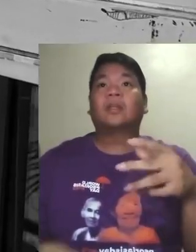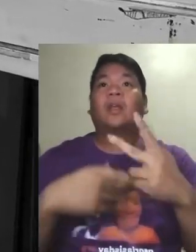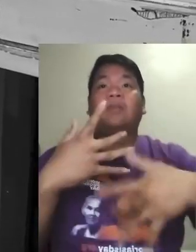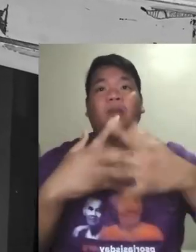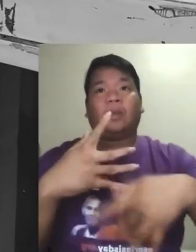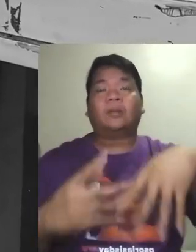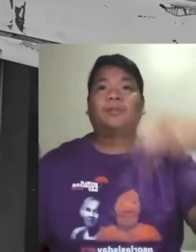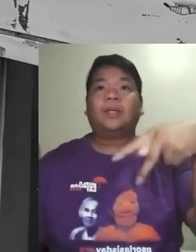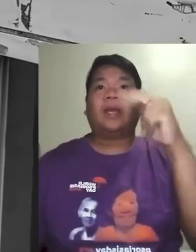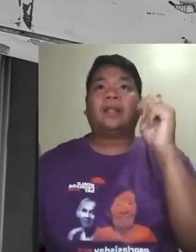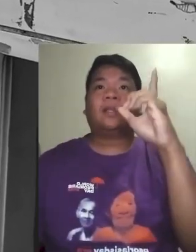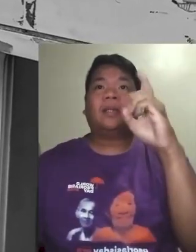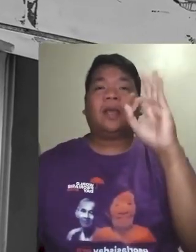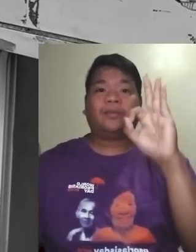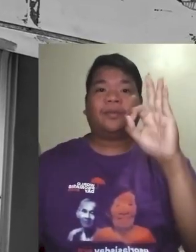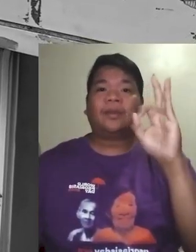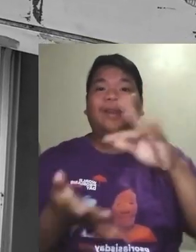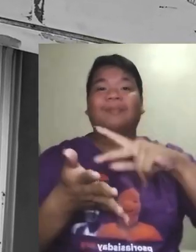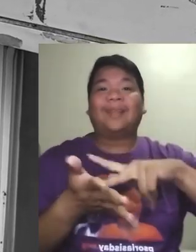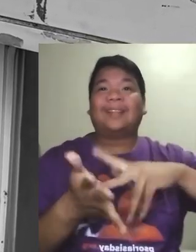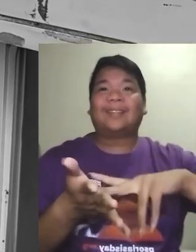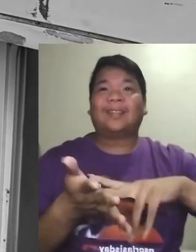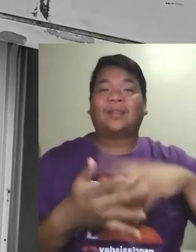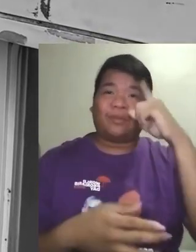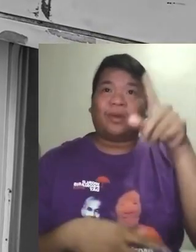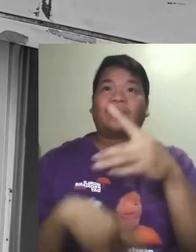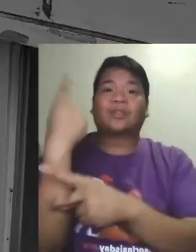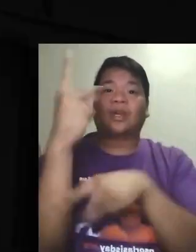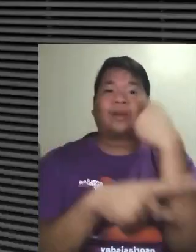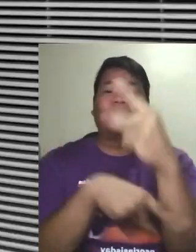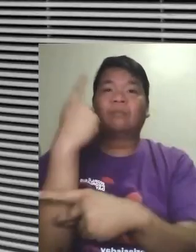Bakit hindi available ang PNDF drugs sa psoriasis?